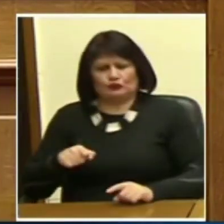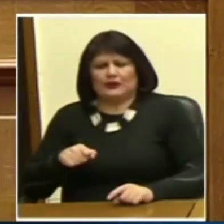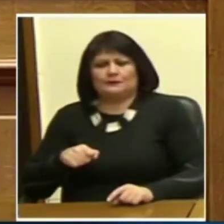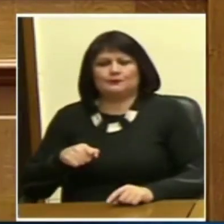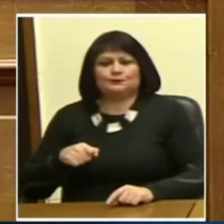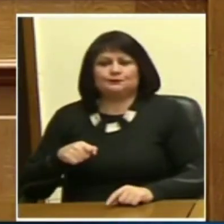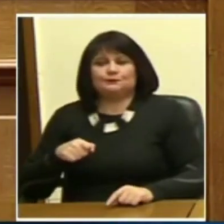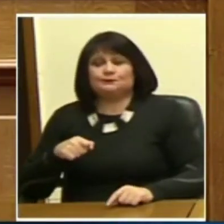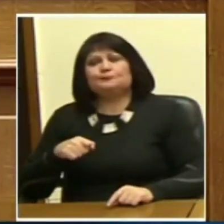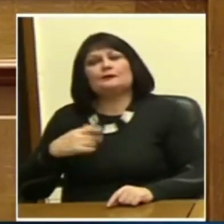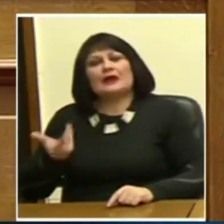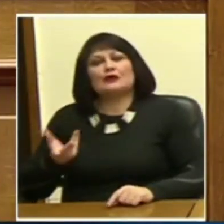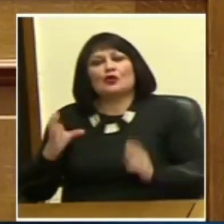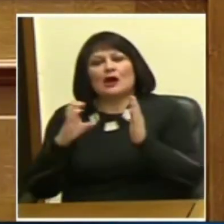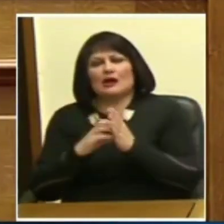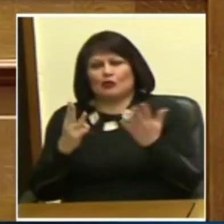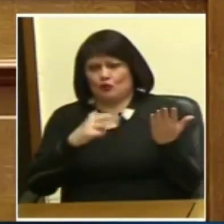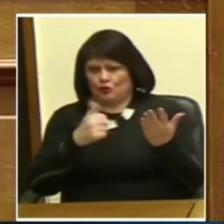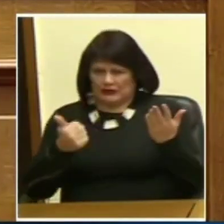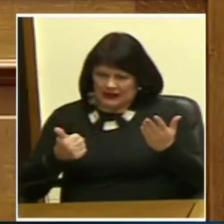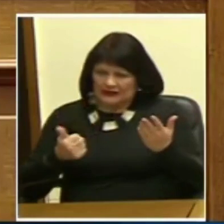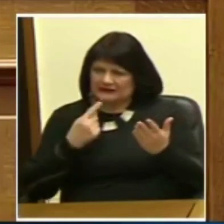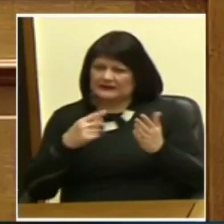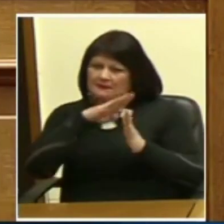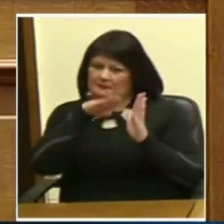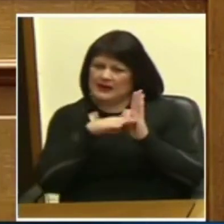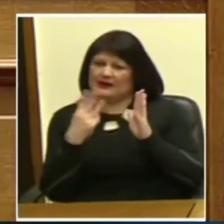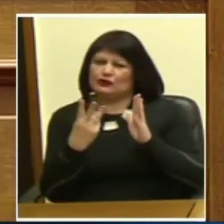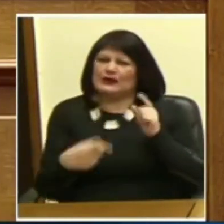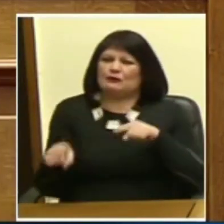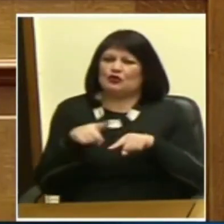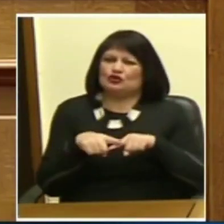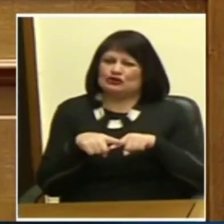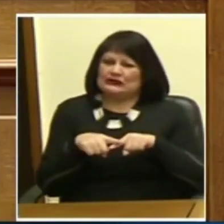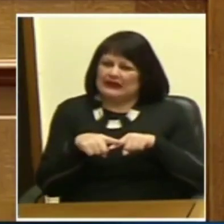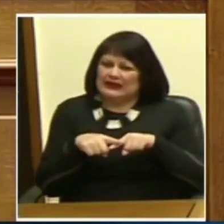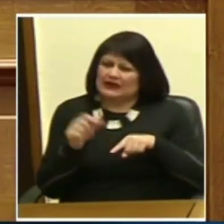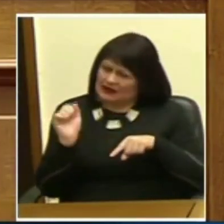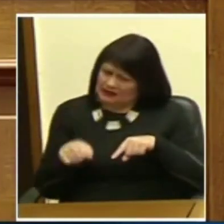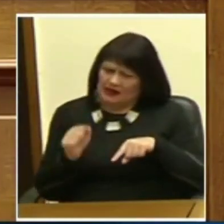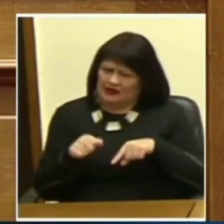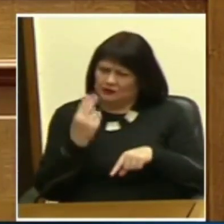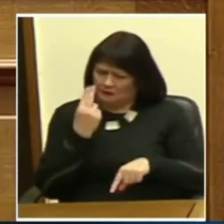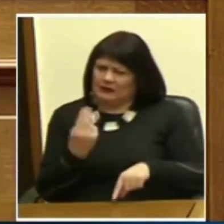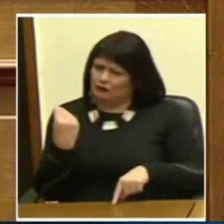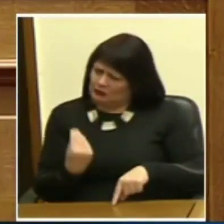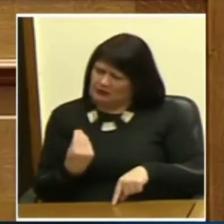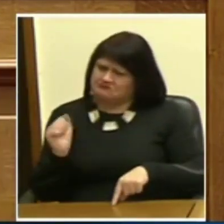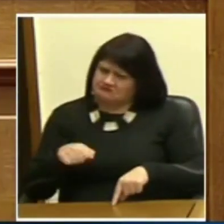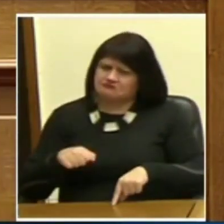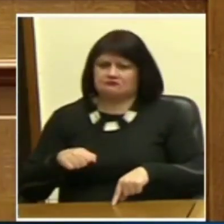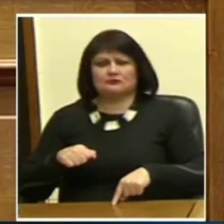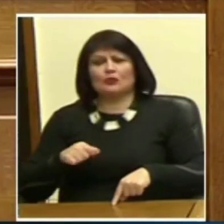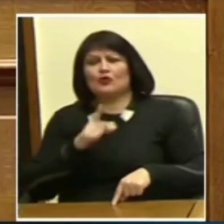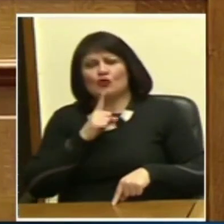ενώ στο άρθρο 86, στην παράγραφο 3 και την προσθήκη ερμηνευτικής δήλωσης, είμαστε θετικοί και σε αυτήν, όπως